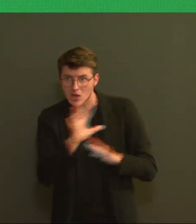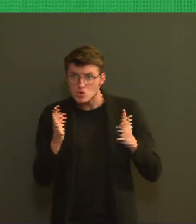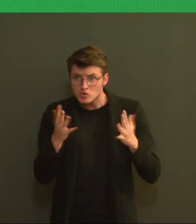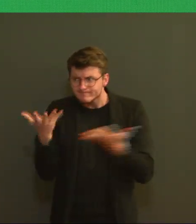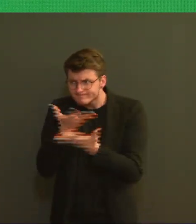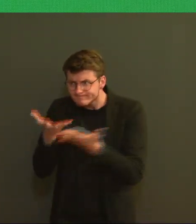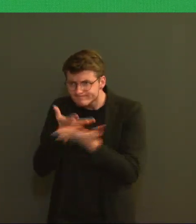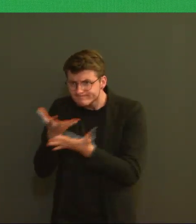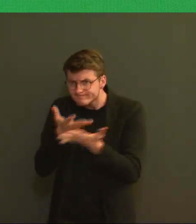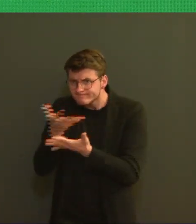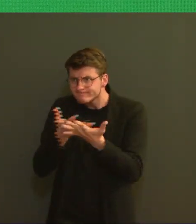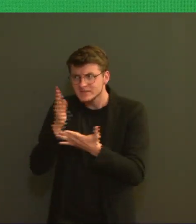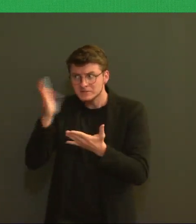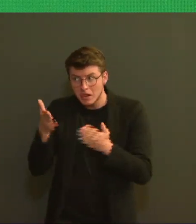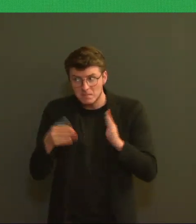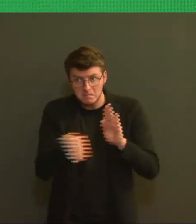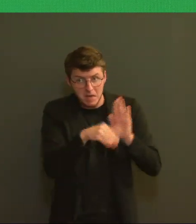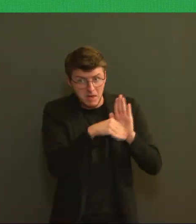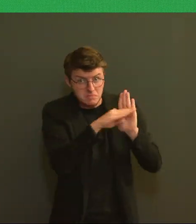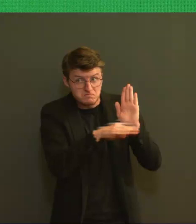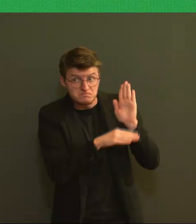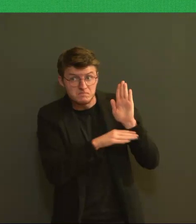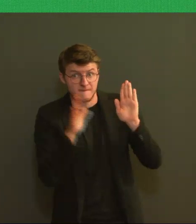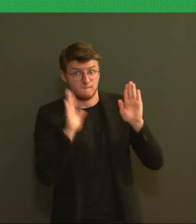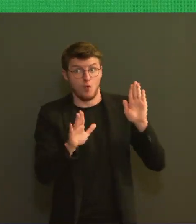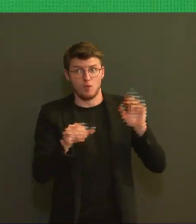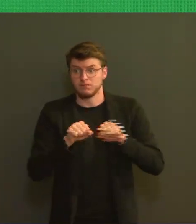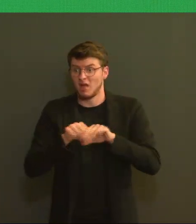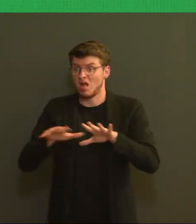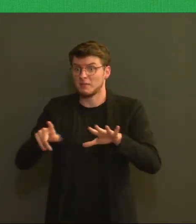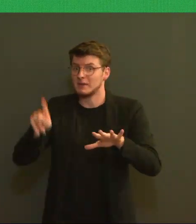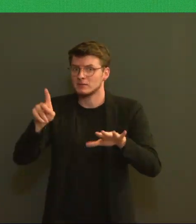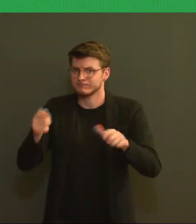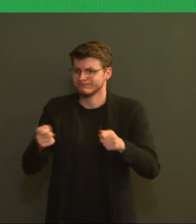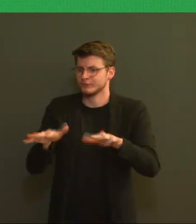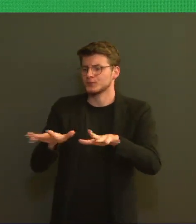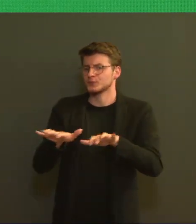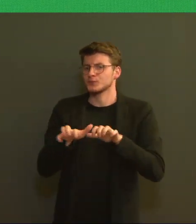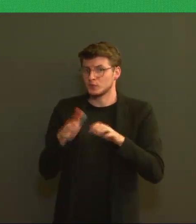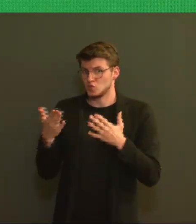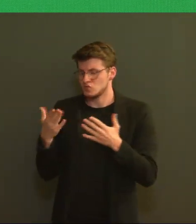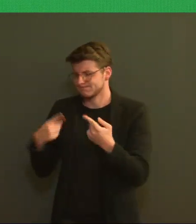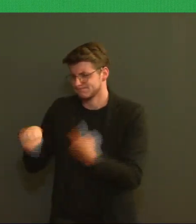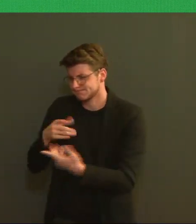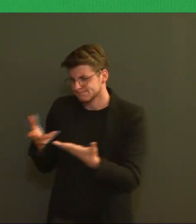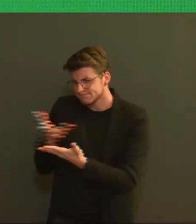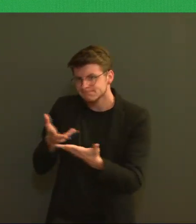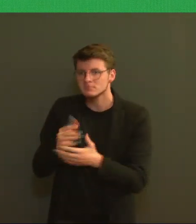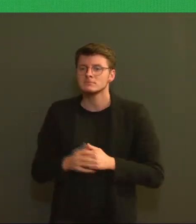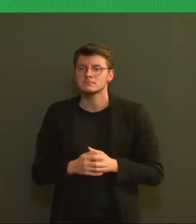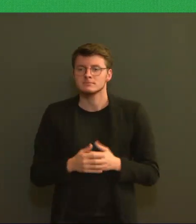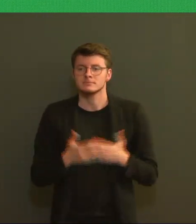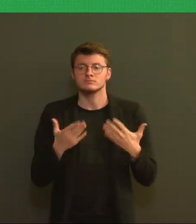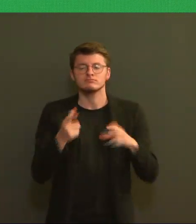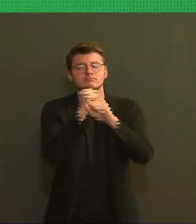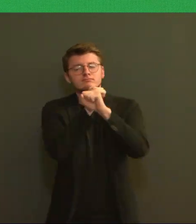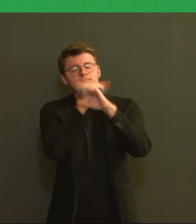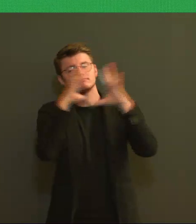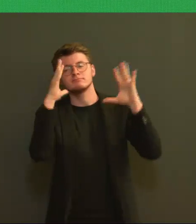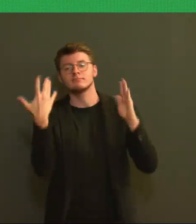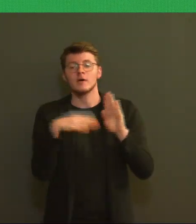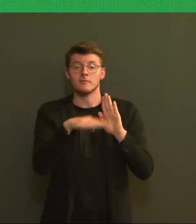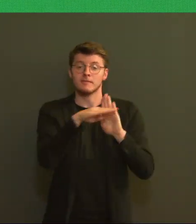er moeten genomen worden om de verspreiding van het virus af te remmen. Het is heel duidelijk, deze maatregelen zullen enkel